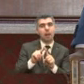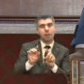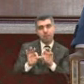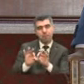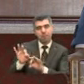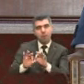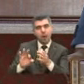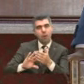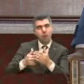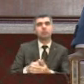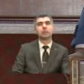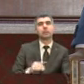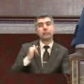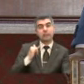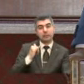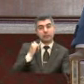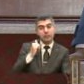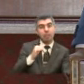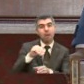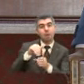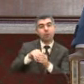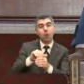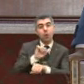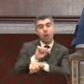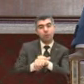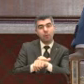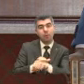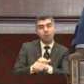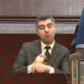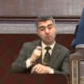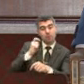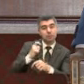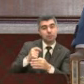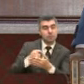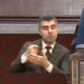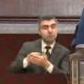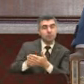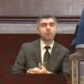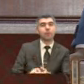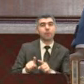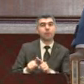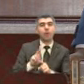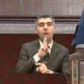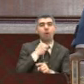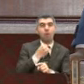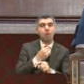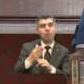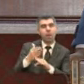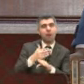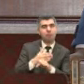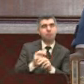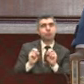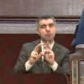ثم ضمان الاستدامه ديال الصندوق، هذا مهم جدا، وهذا انجاز اللي قامت به الحكومه السابقه ابتداء